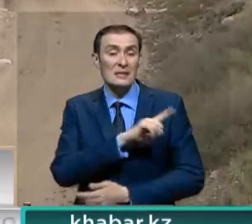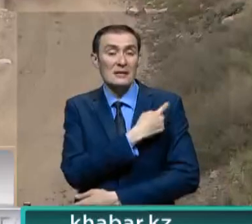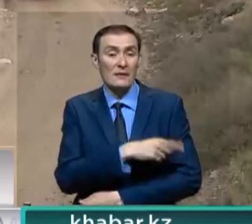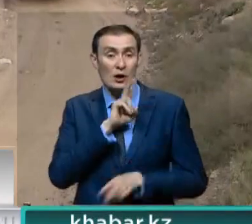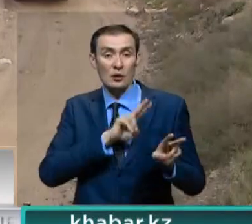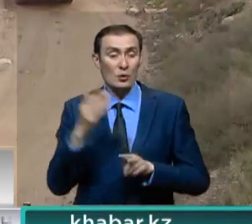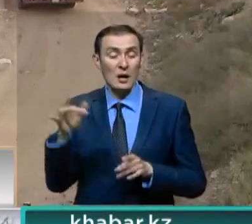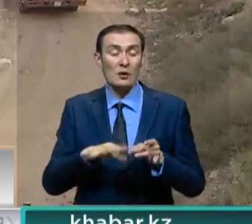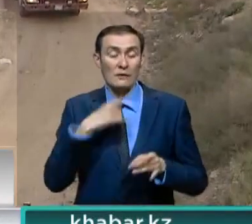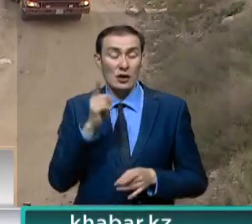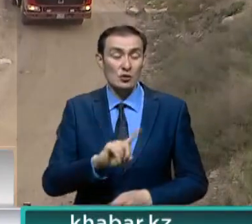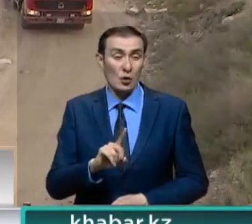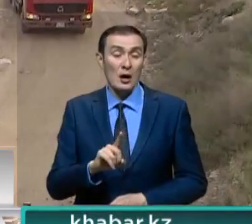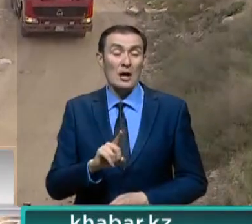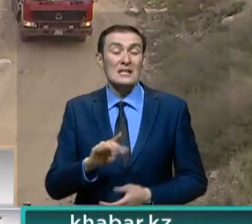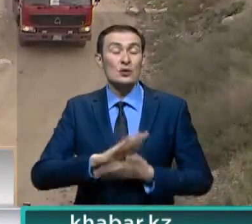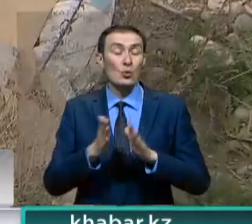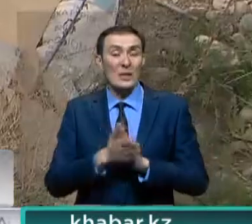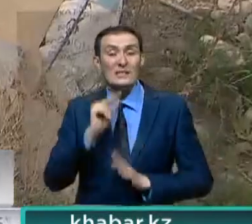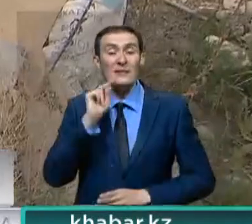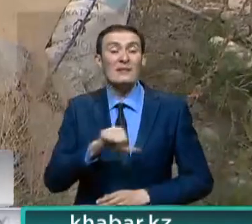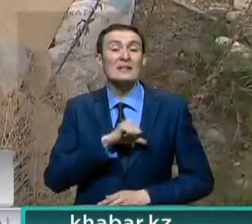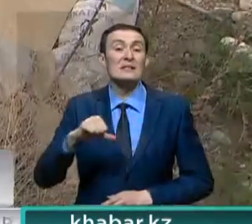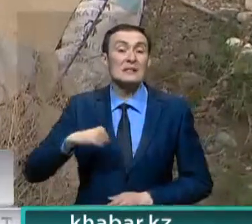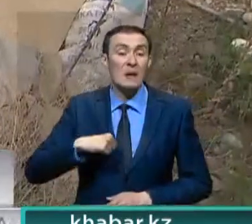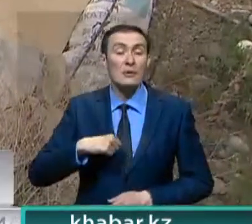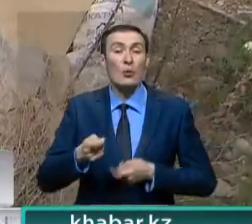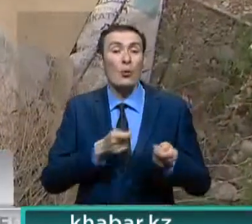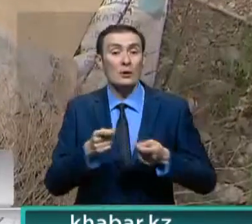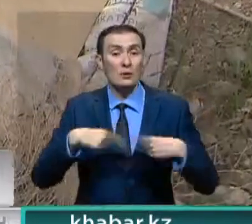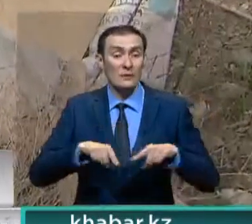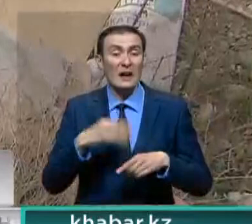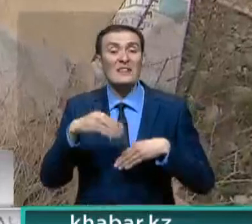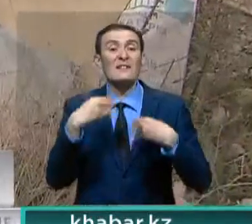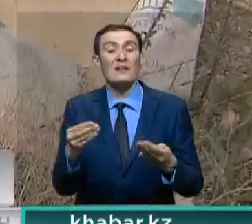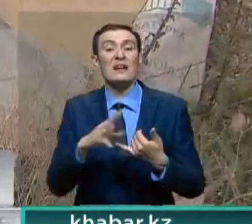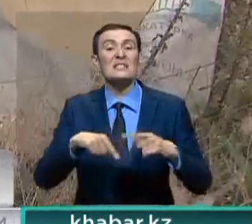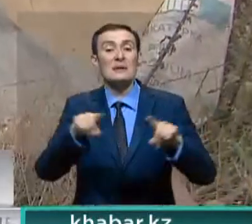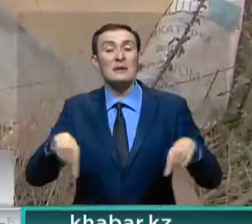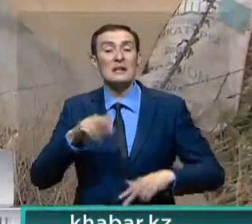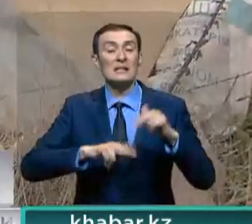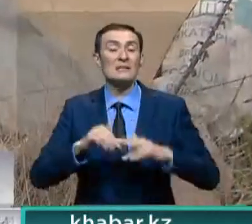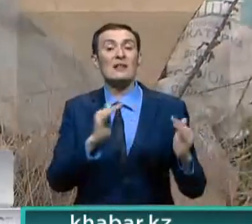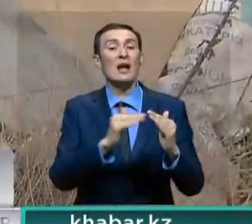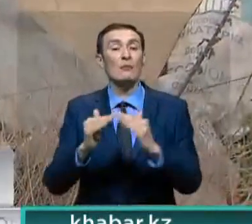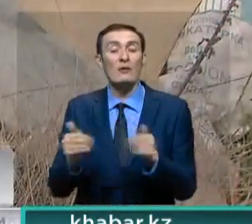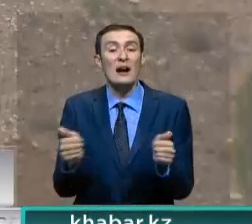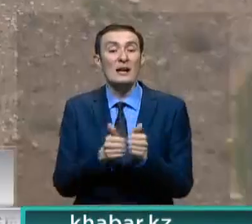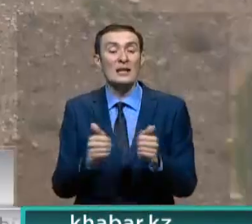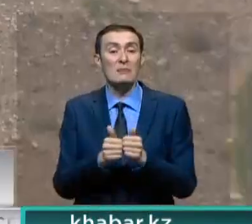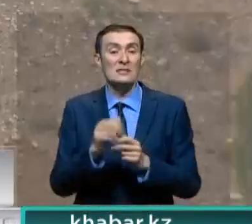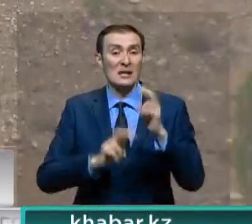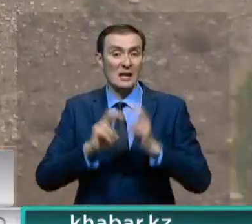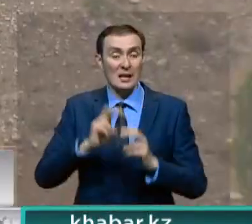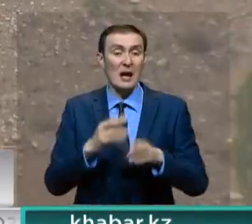санэпидконтроля Карасайского района утверждается, что в ситуации виноваты местные исполнительные органы. Они выдавали участки под индивидуальное строительство рядом с карьером.